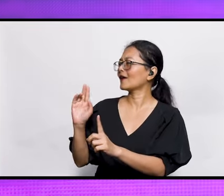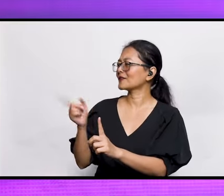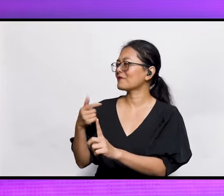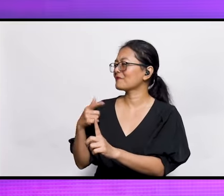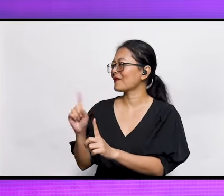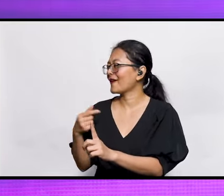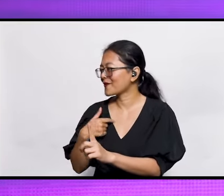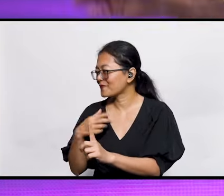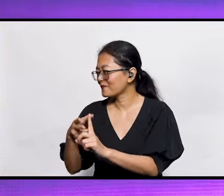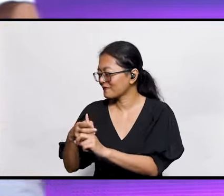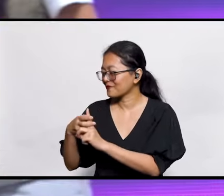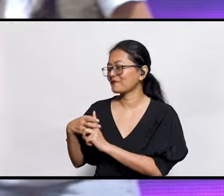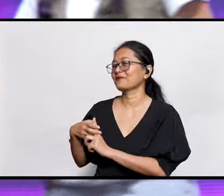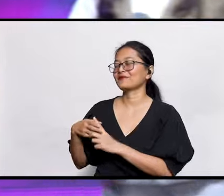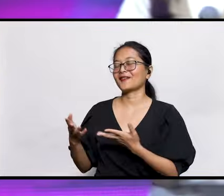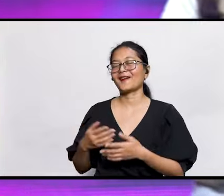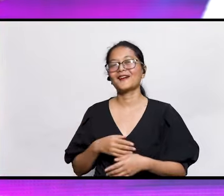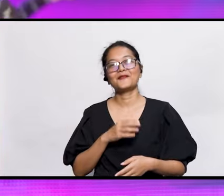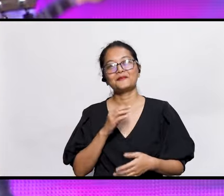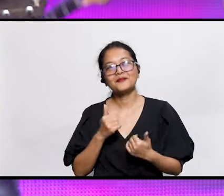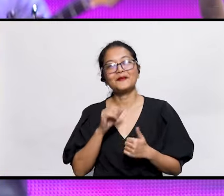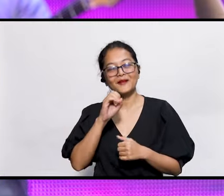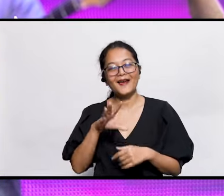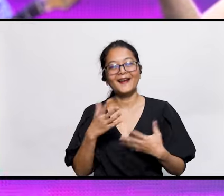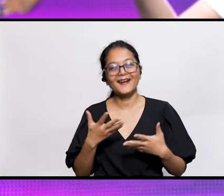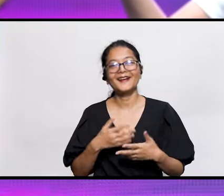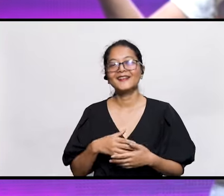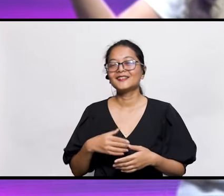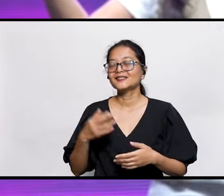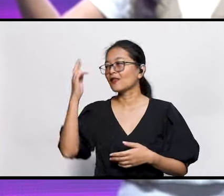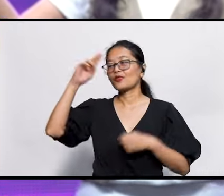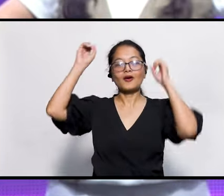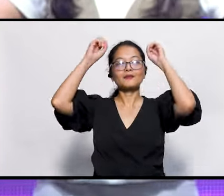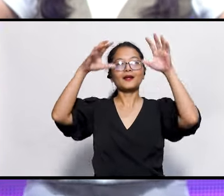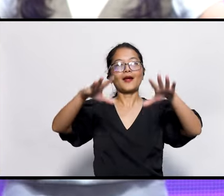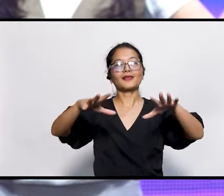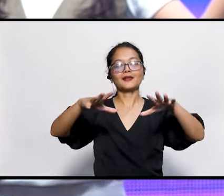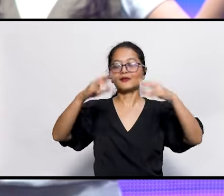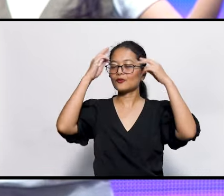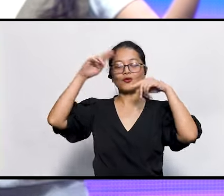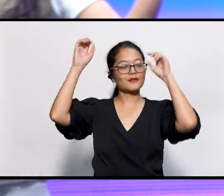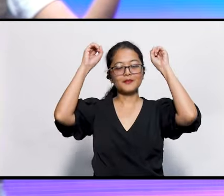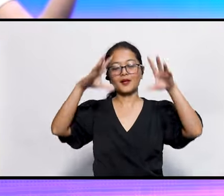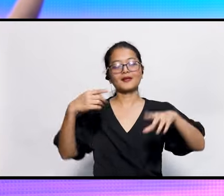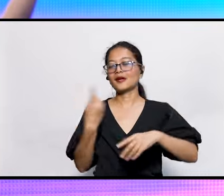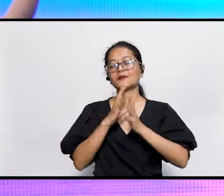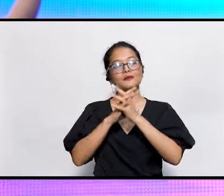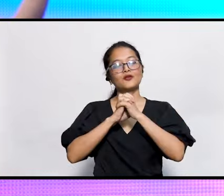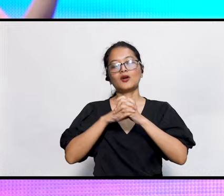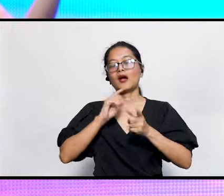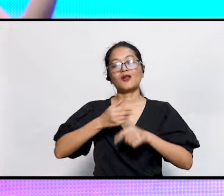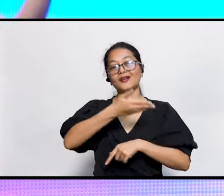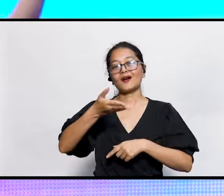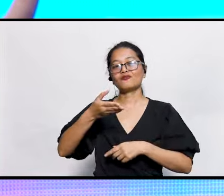on God Bless tuhanemberkati Anda Tuhan aku berdoa berkati seluruh jemaatmu Ya Tuhan pada hari ini jikaau mendengar firman